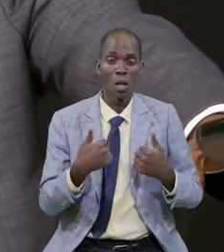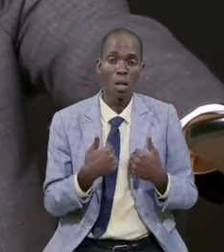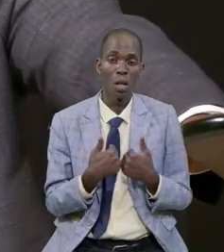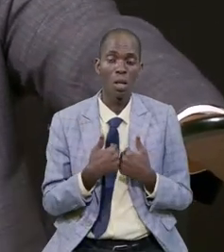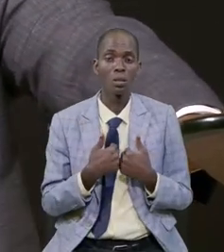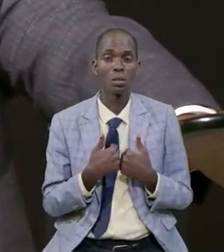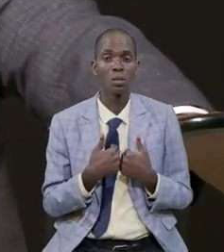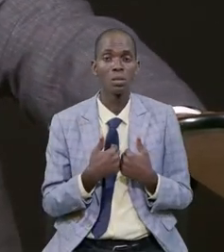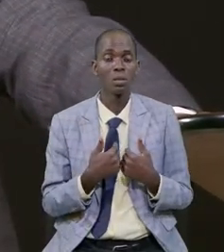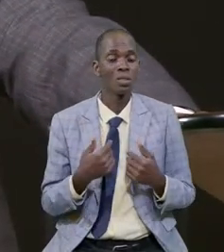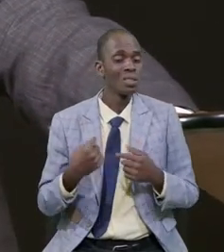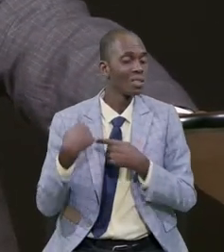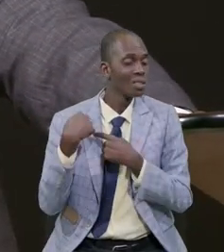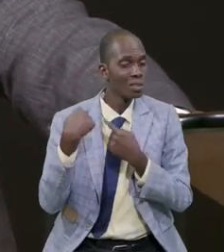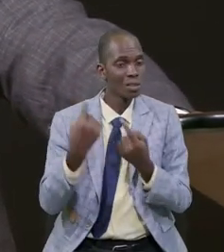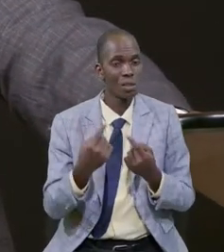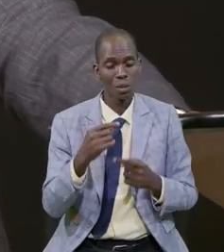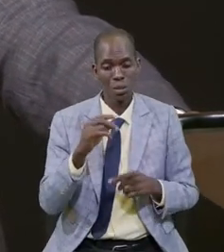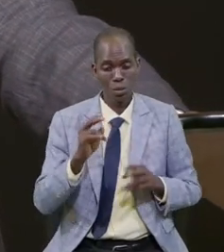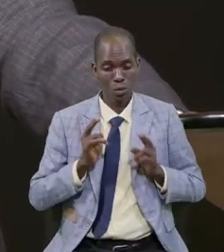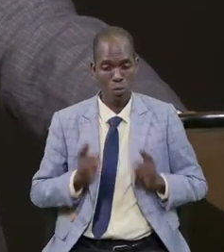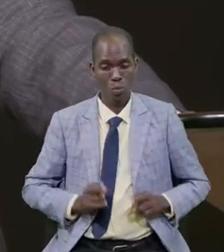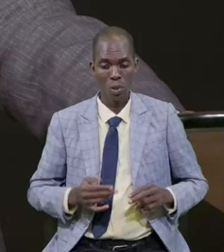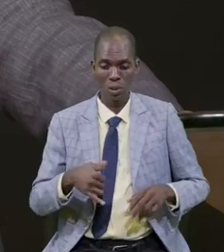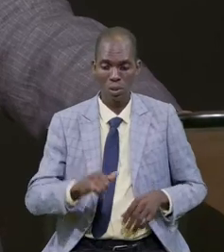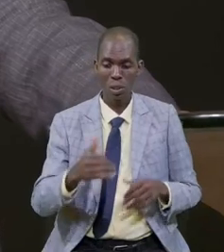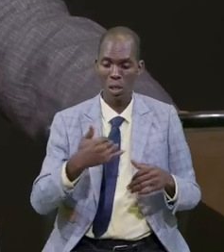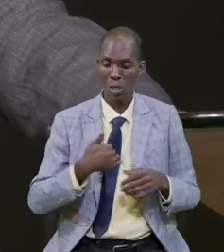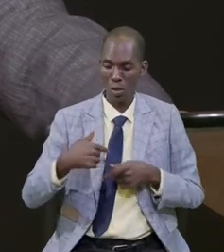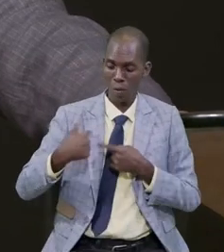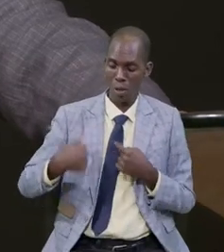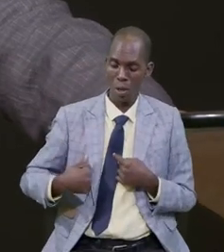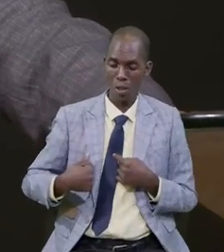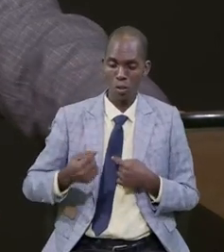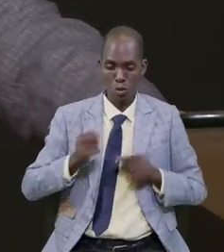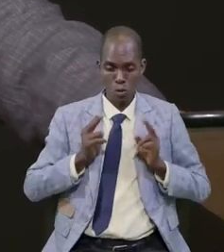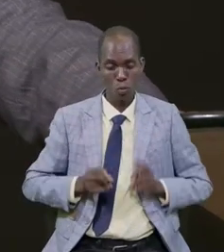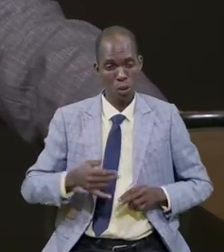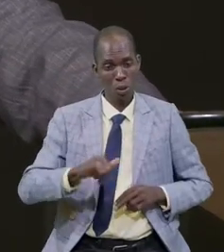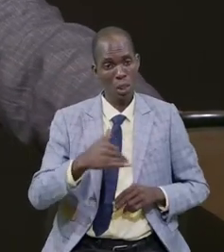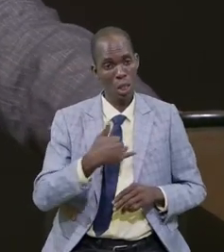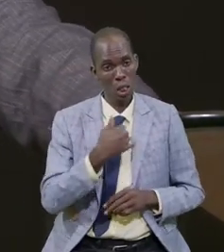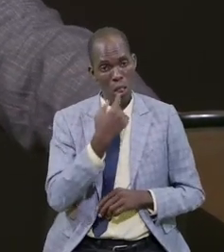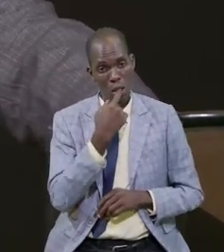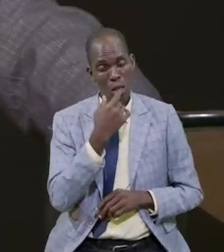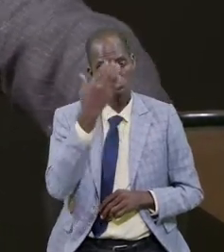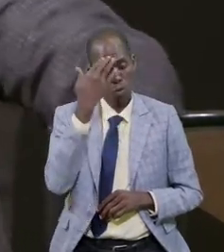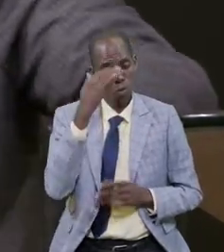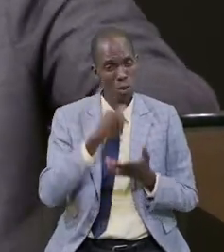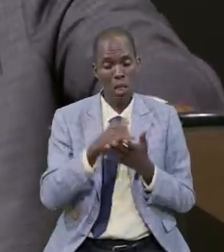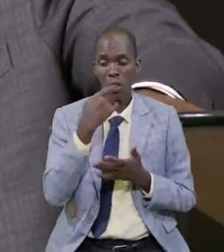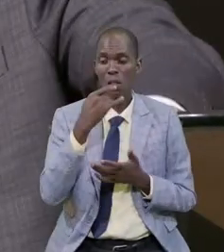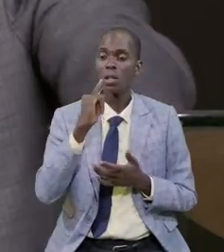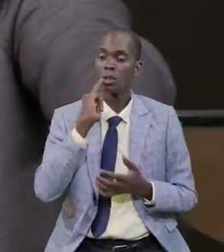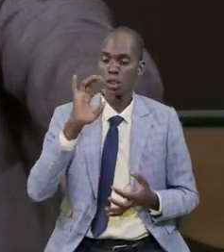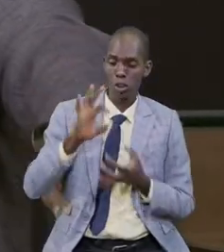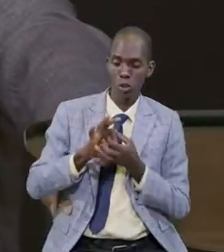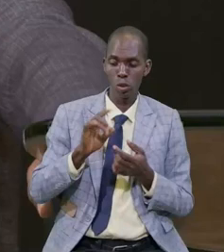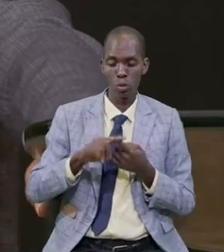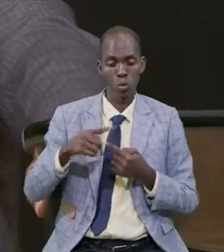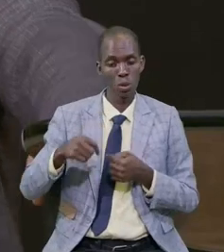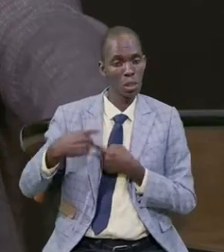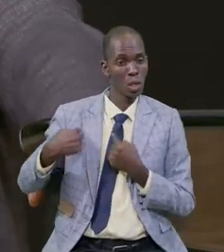Testament? Non. Aussi longtemps que l'homme a un cœur, une langue, et que la langue se connecte au cœur, et